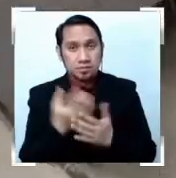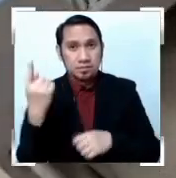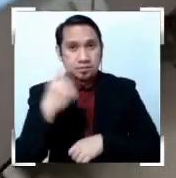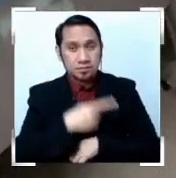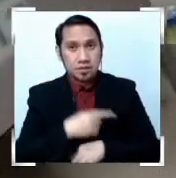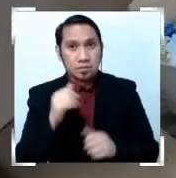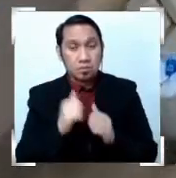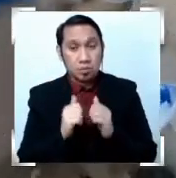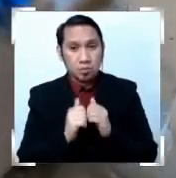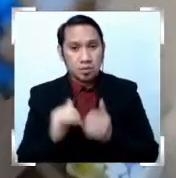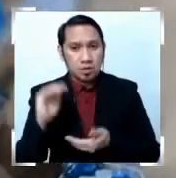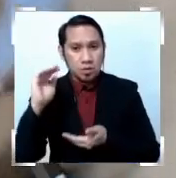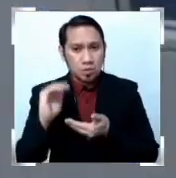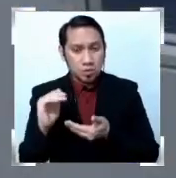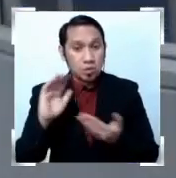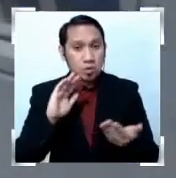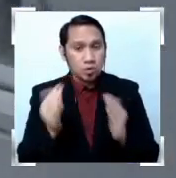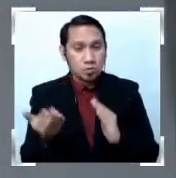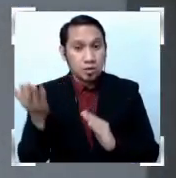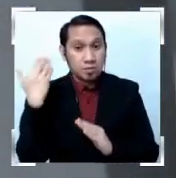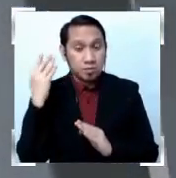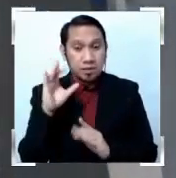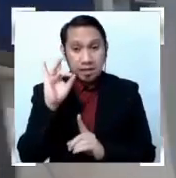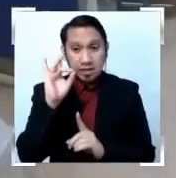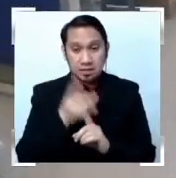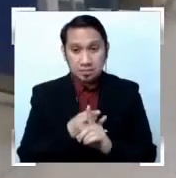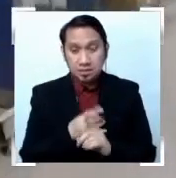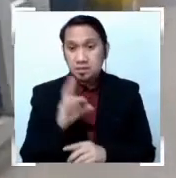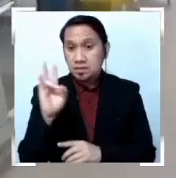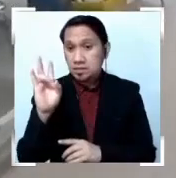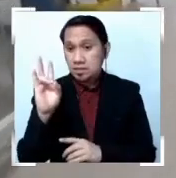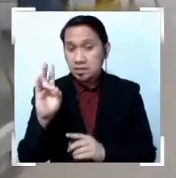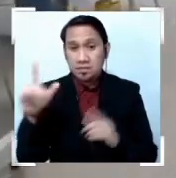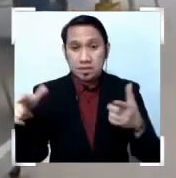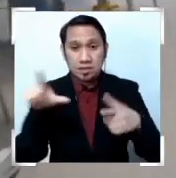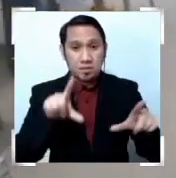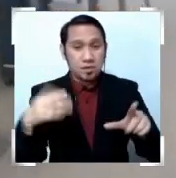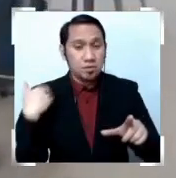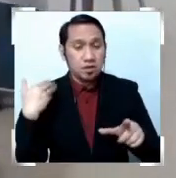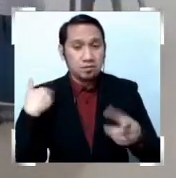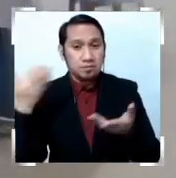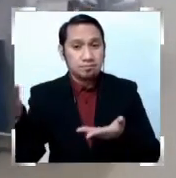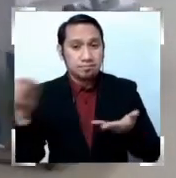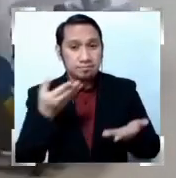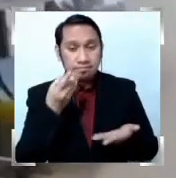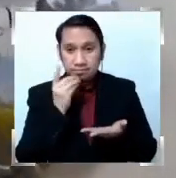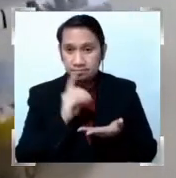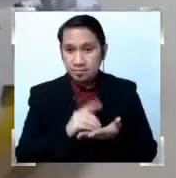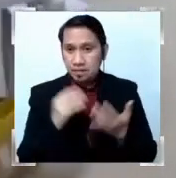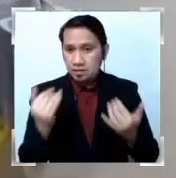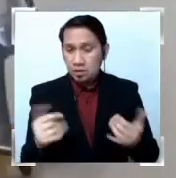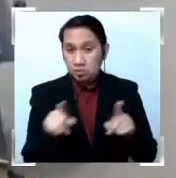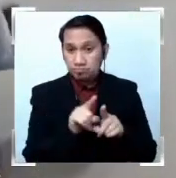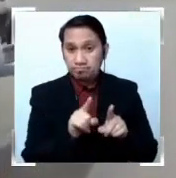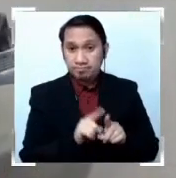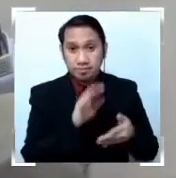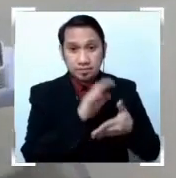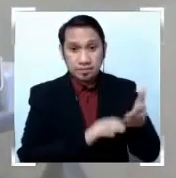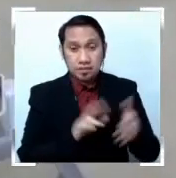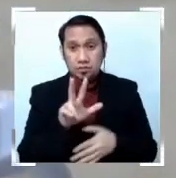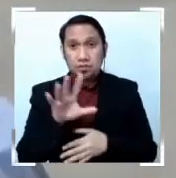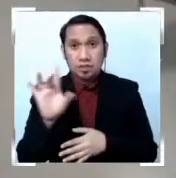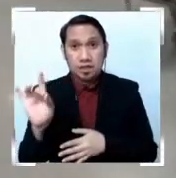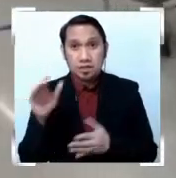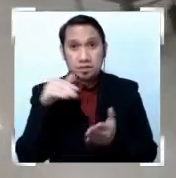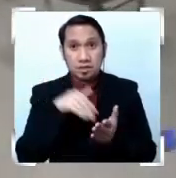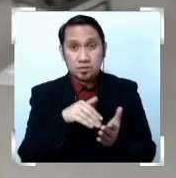sa nakalipas na mahigit 8 buwan. 7 laboratorio ang hindi nakapagsumite ng datos. Bumaba rin sa 38,014 ang aktibong